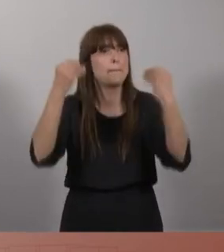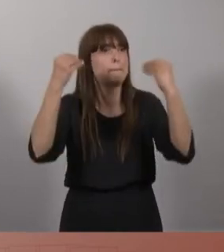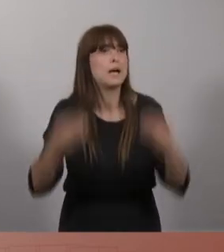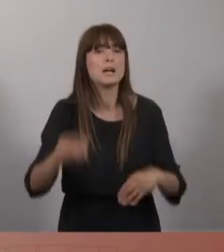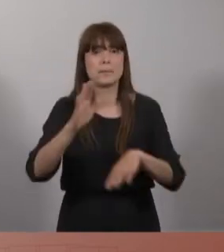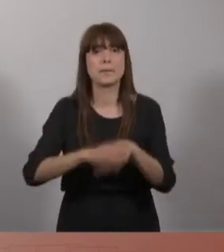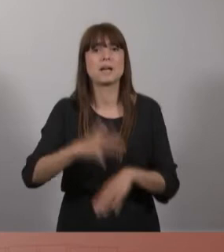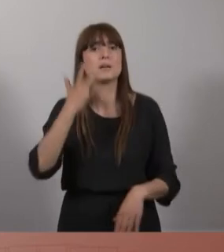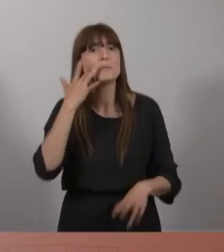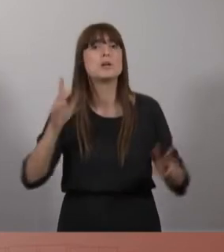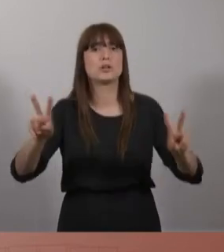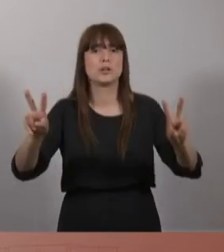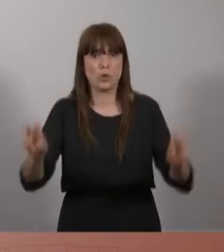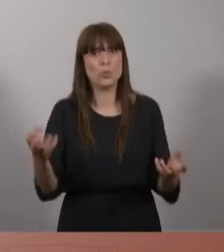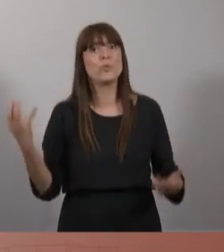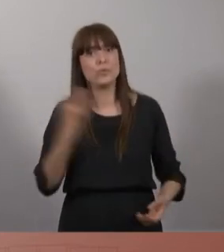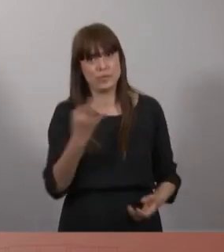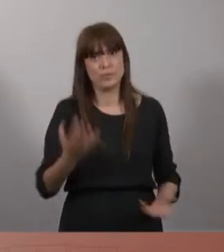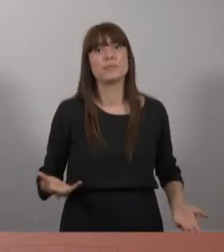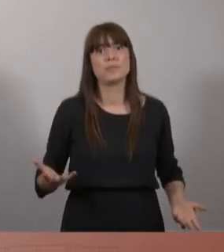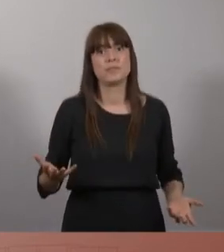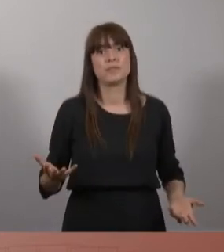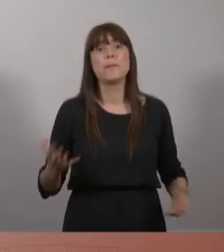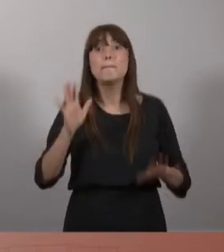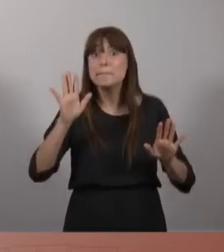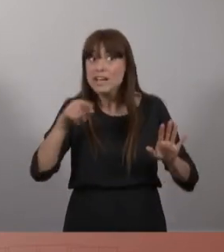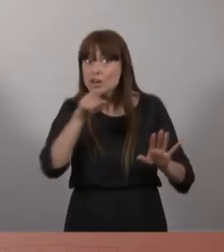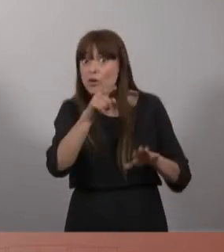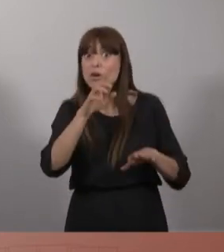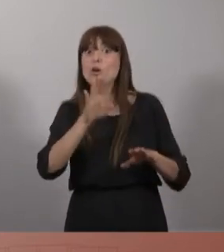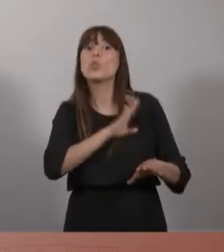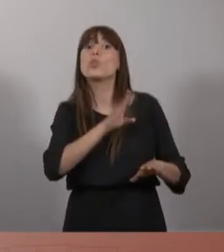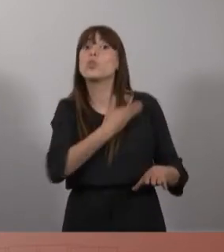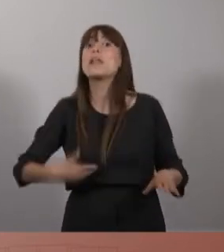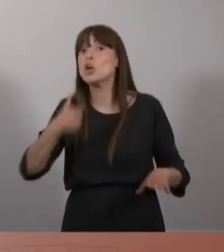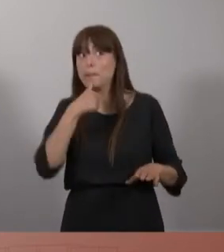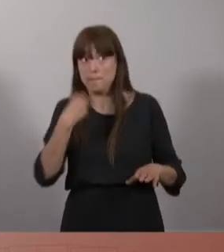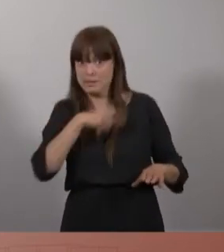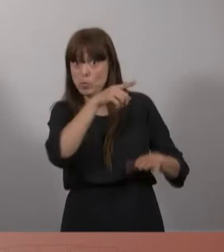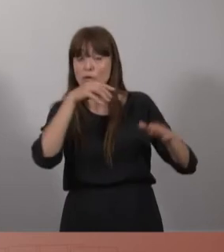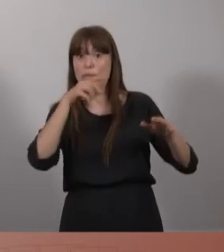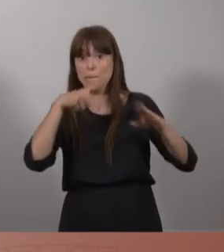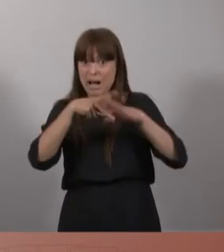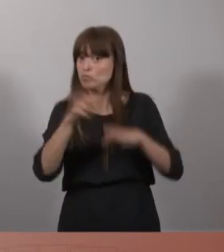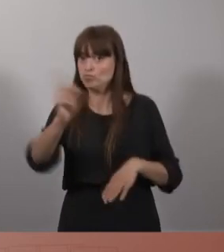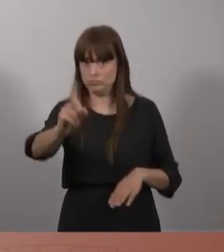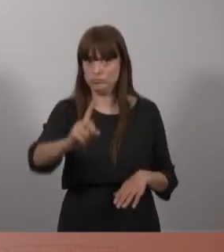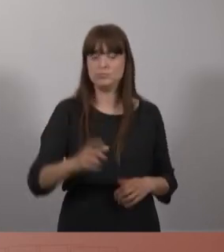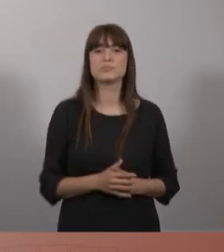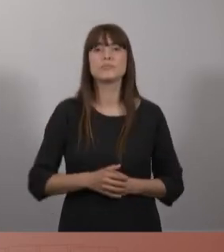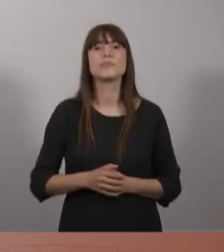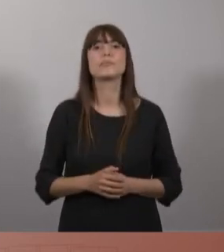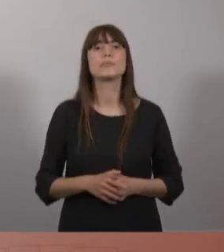fons voltors. També cal rehabilitar, perquè construir, suposa, CO2,